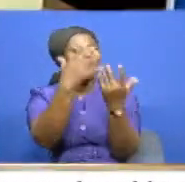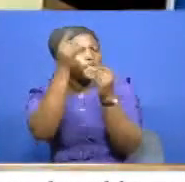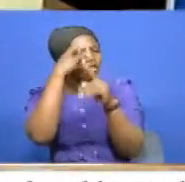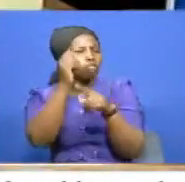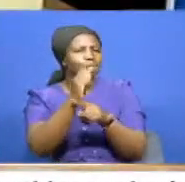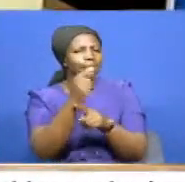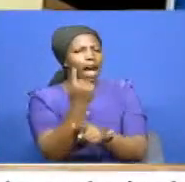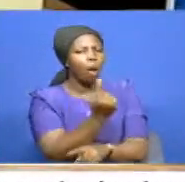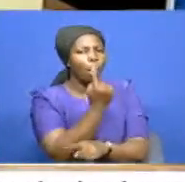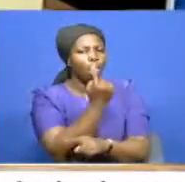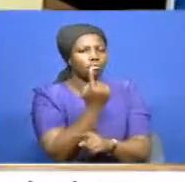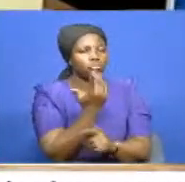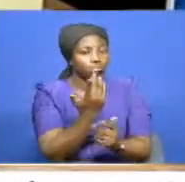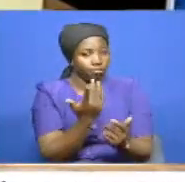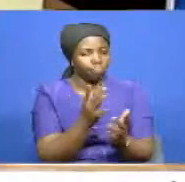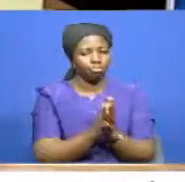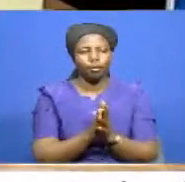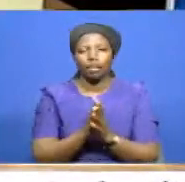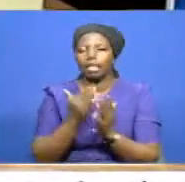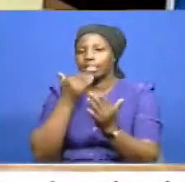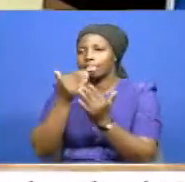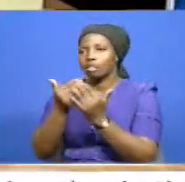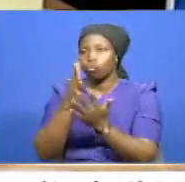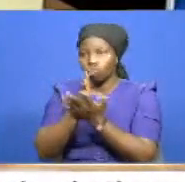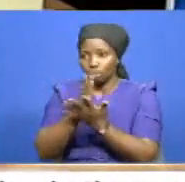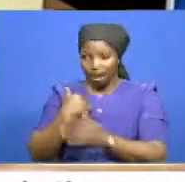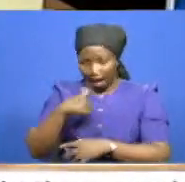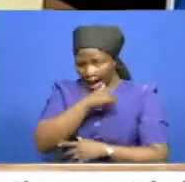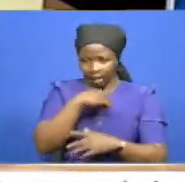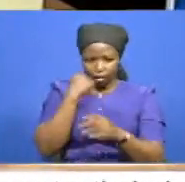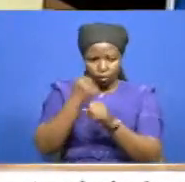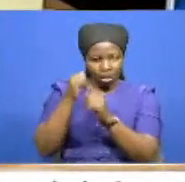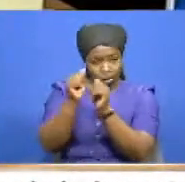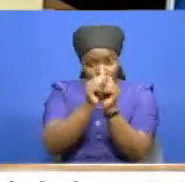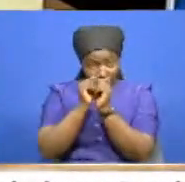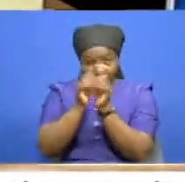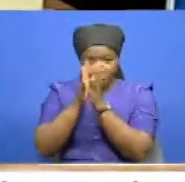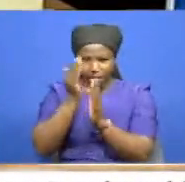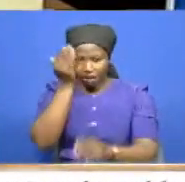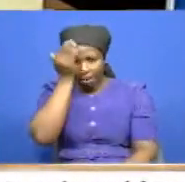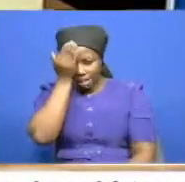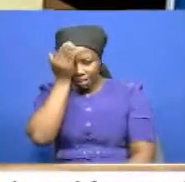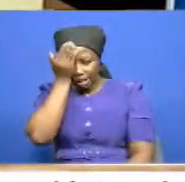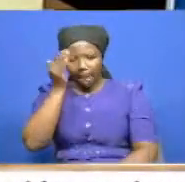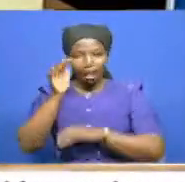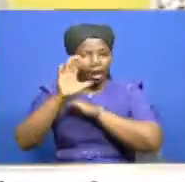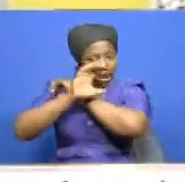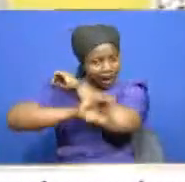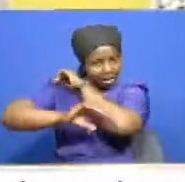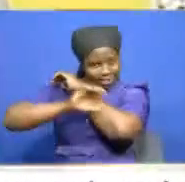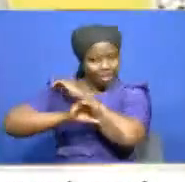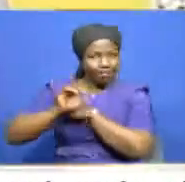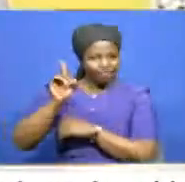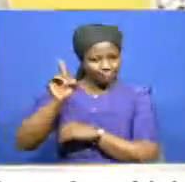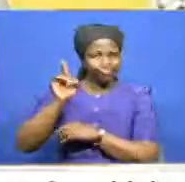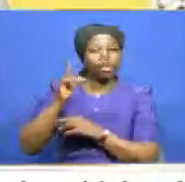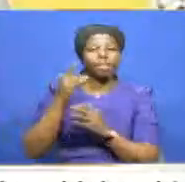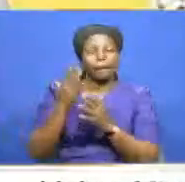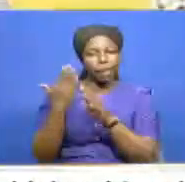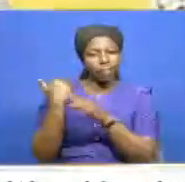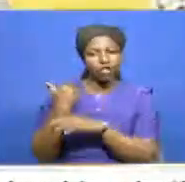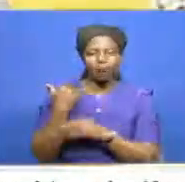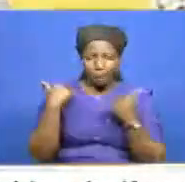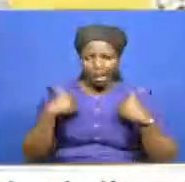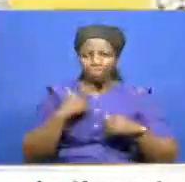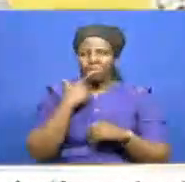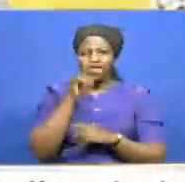sana. Tuko na ushirikiano kama vile umesema na inji ya Israel, na kama vile nilikuwa amesema awali,